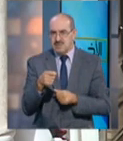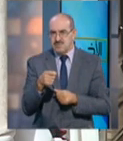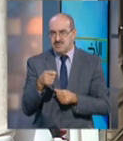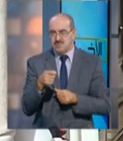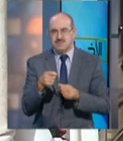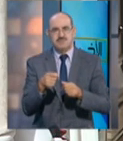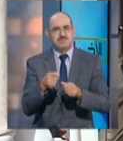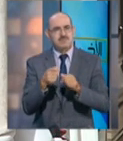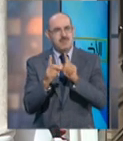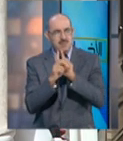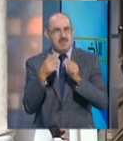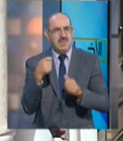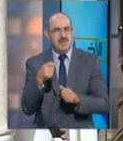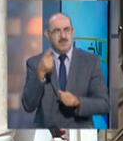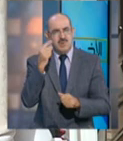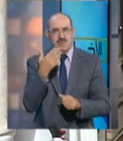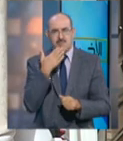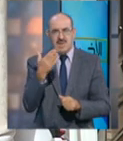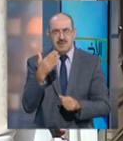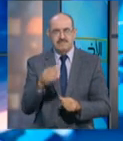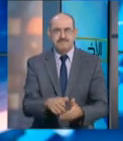قصر المرادية.